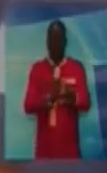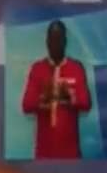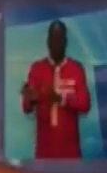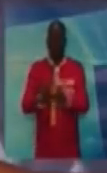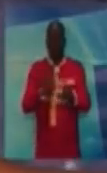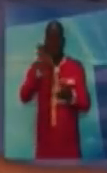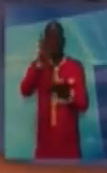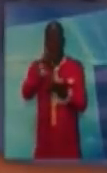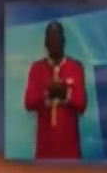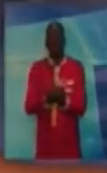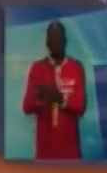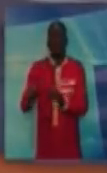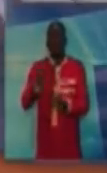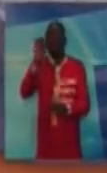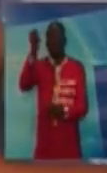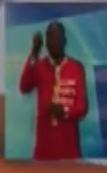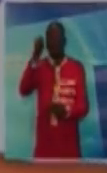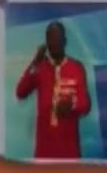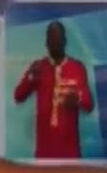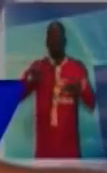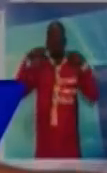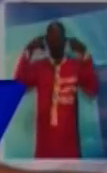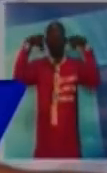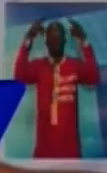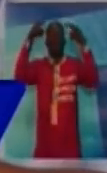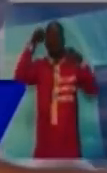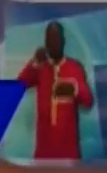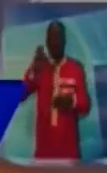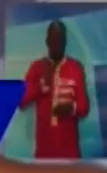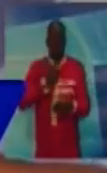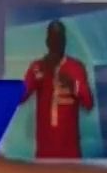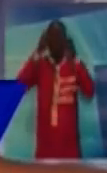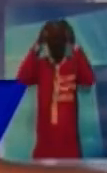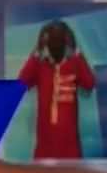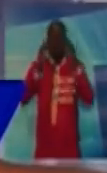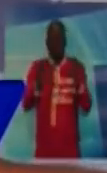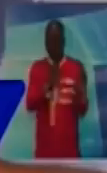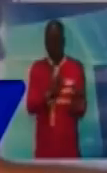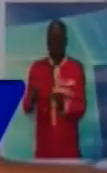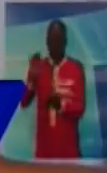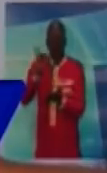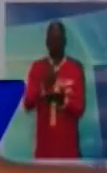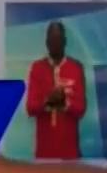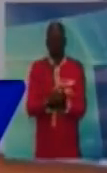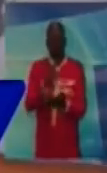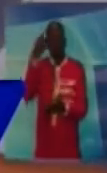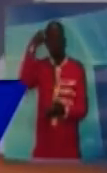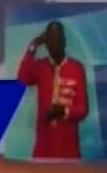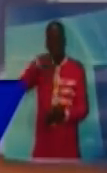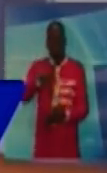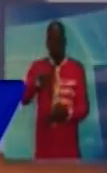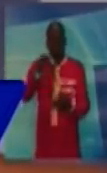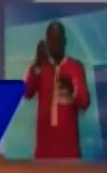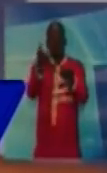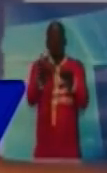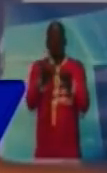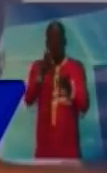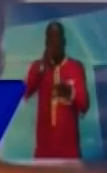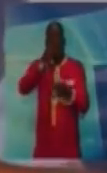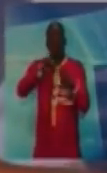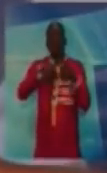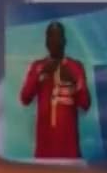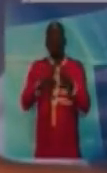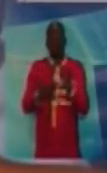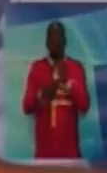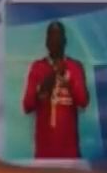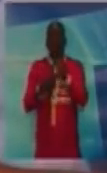de cette activité une réussite que nous avons décidé d'organiser cette foire, pour que les bénéficiaires et les